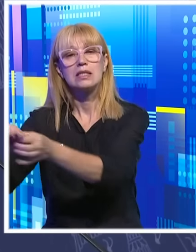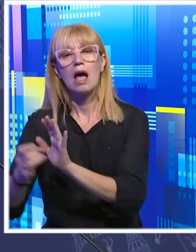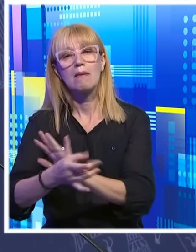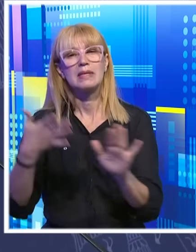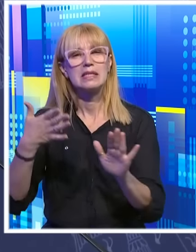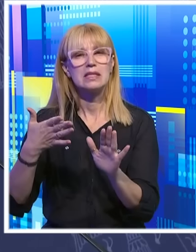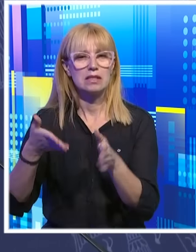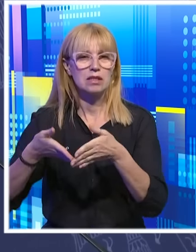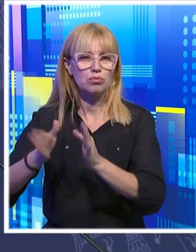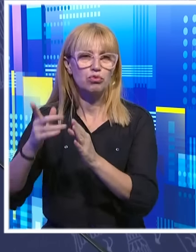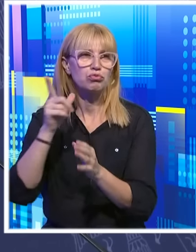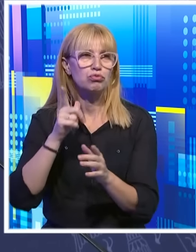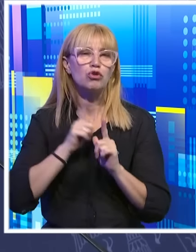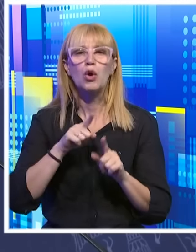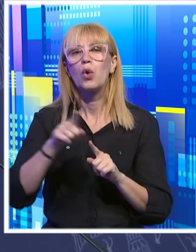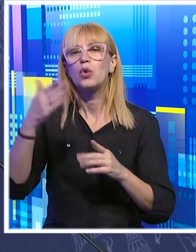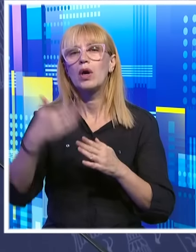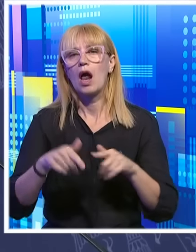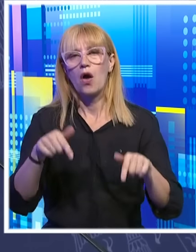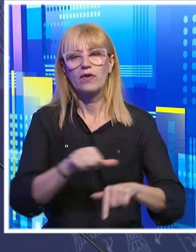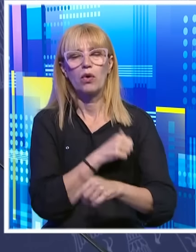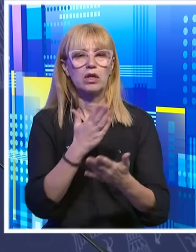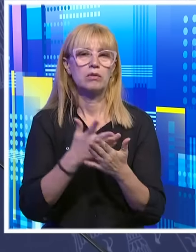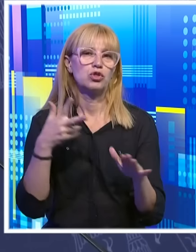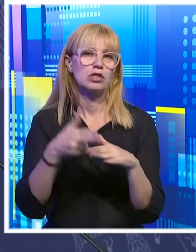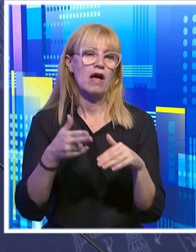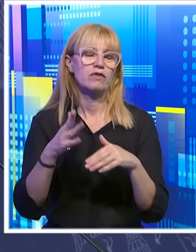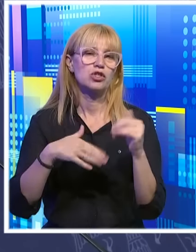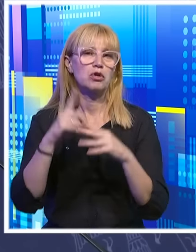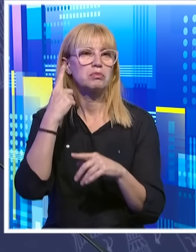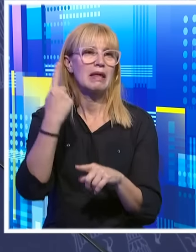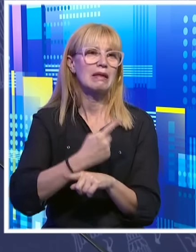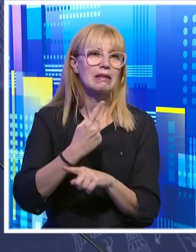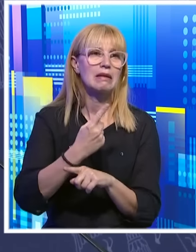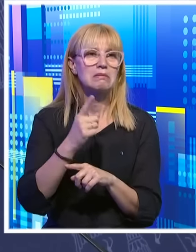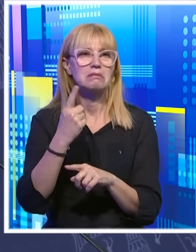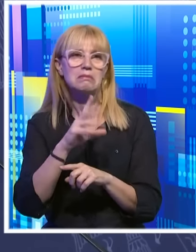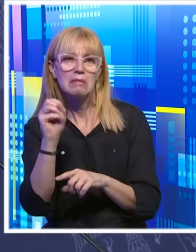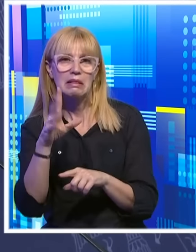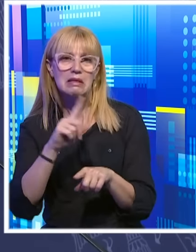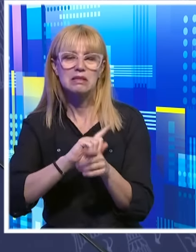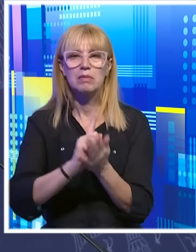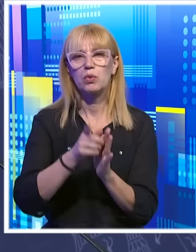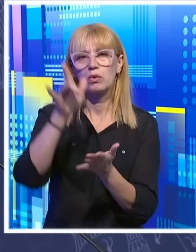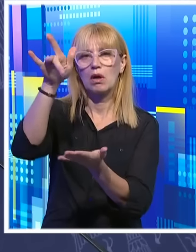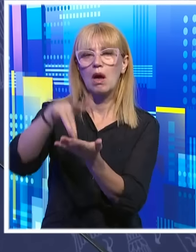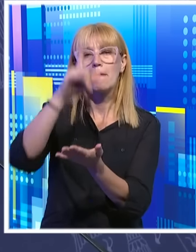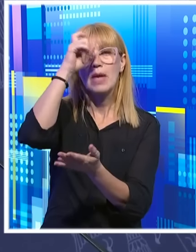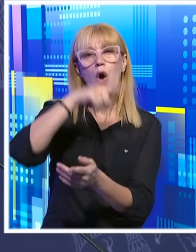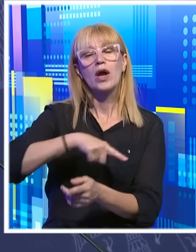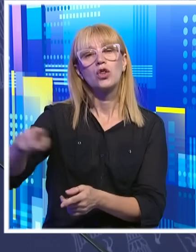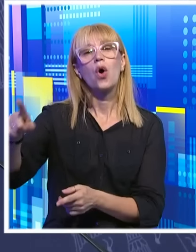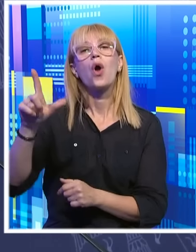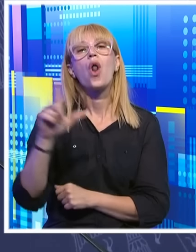biti gotovo do kraja godine. Dakle, do kraja godine ćete za sat i 10 minuta, sat i 15 minuta moći da stignete od Beograda do